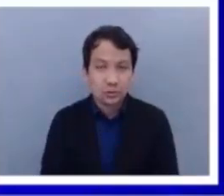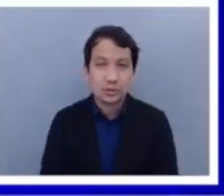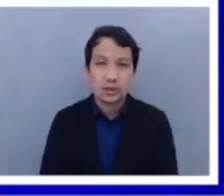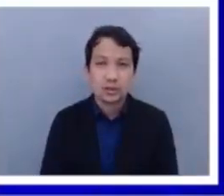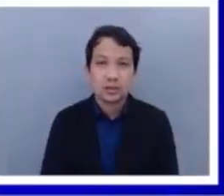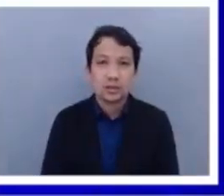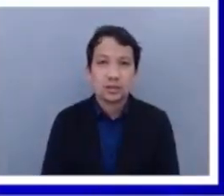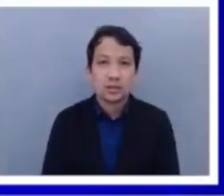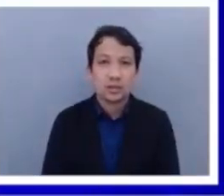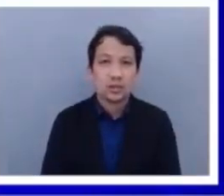maraming mga factors, ano, pero